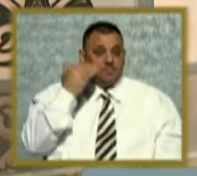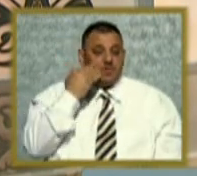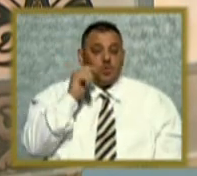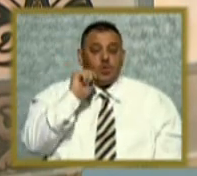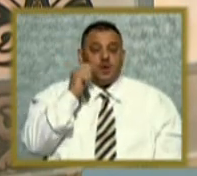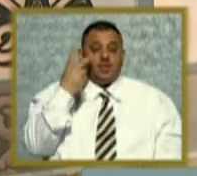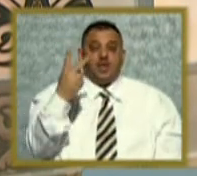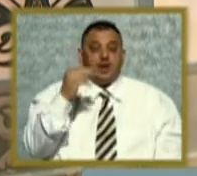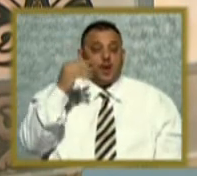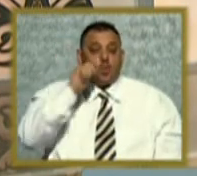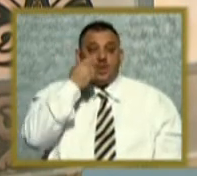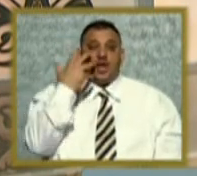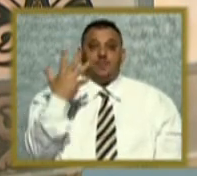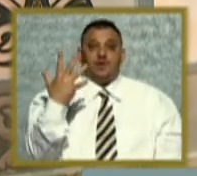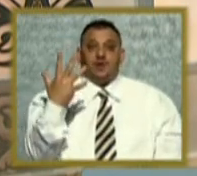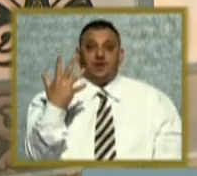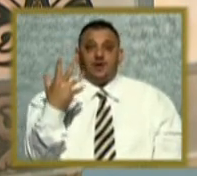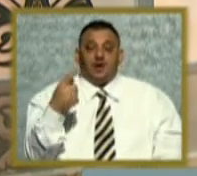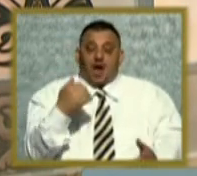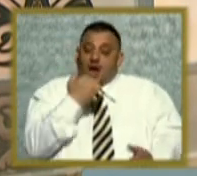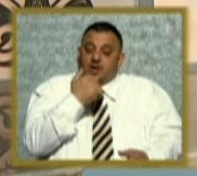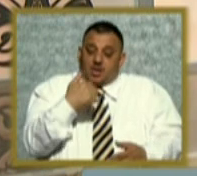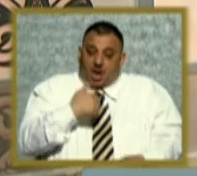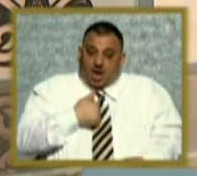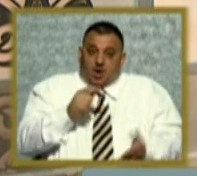5 أخوات هل علي أنا بنت؟